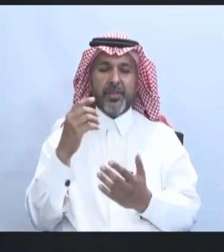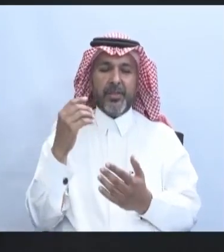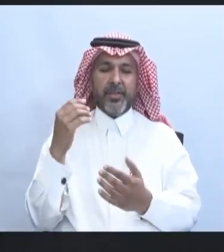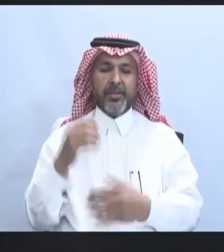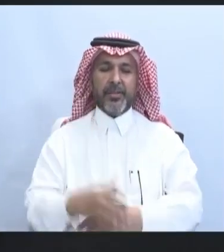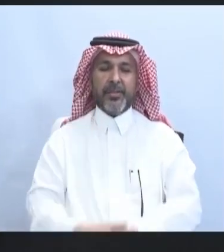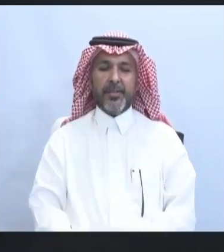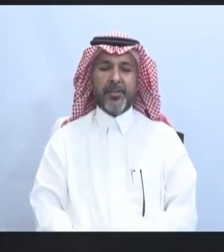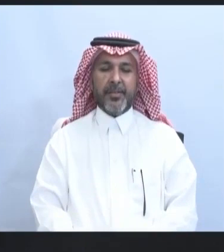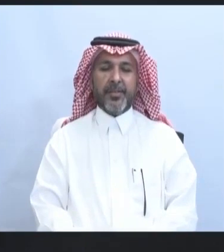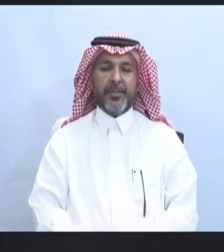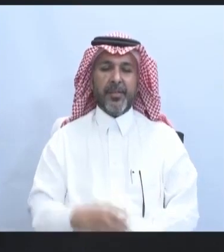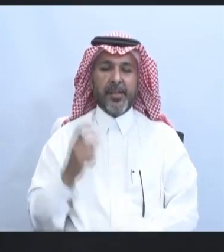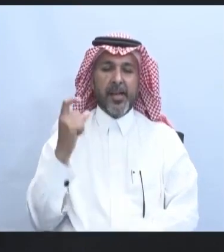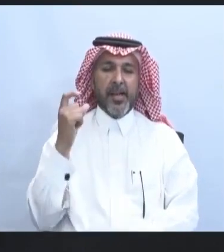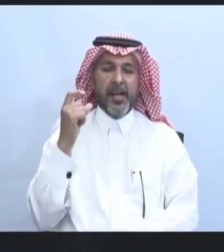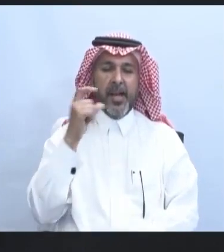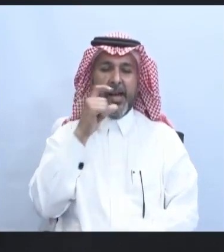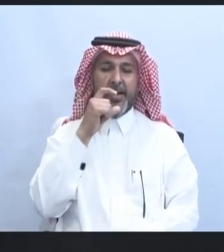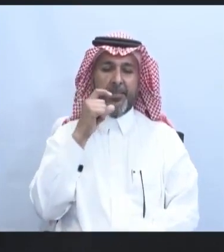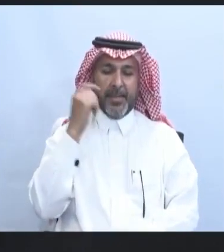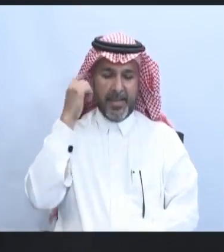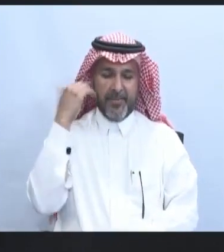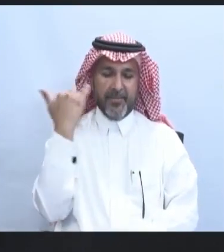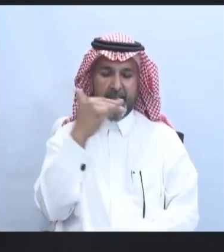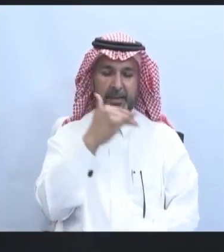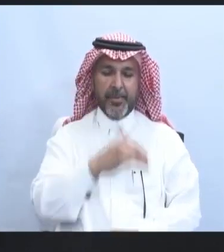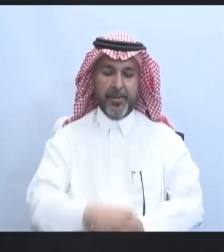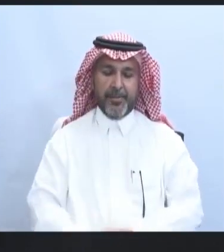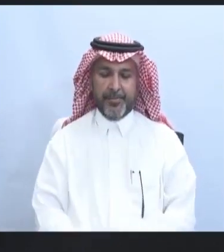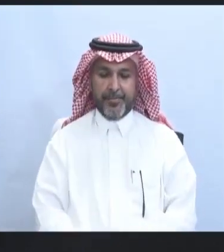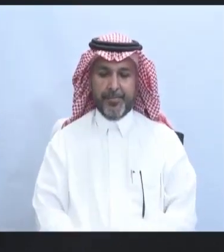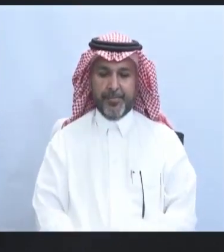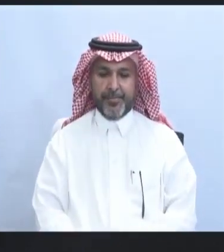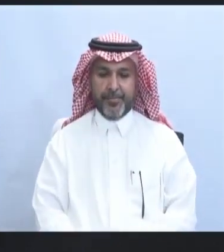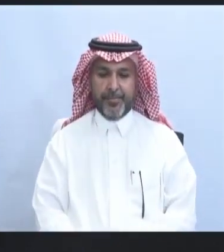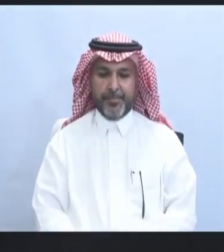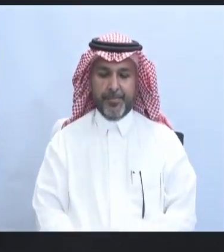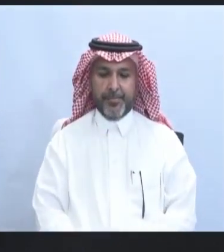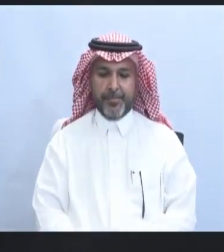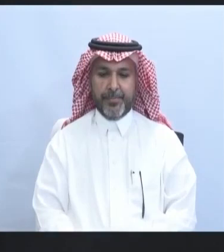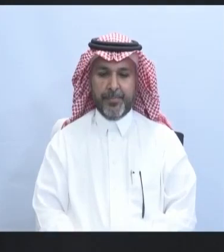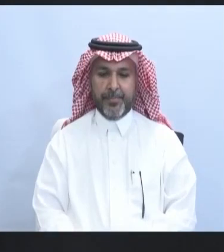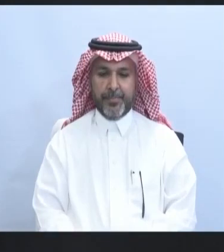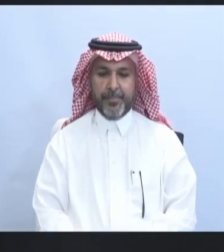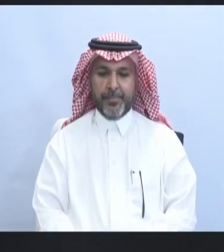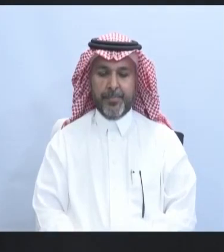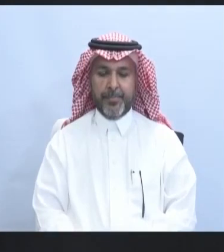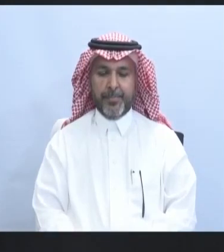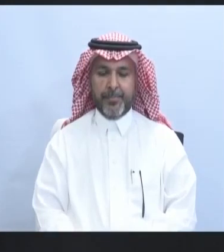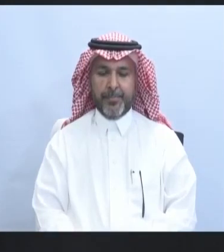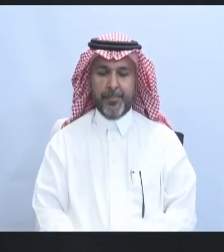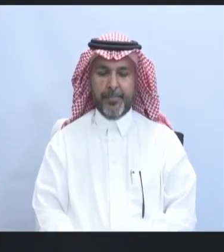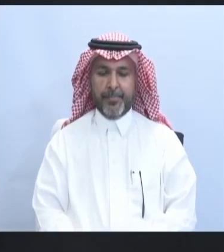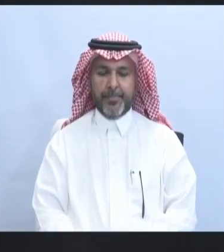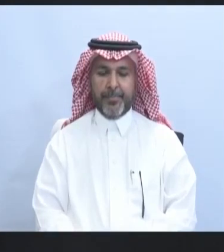وهي في شبه الجزيره العربيه اساس هذه الحضاره هو ماذا هي اللغه الاسلام